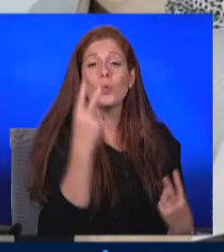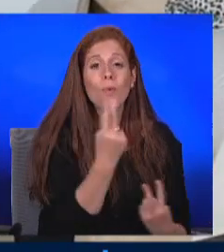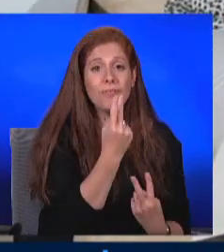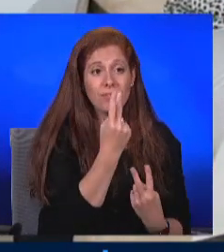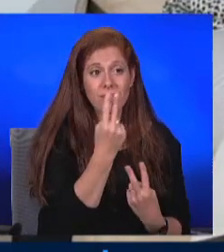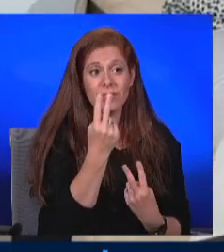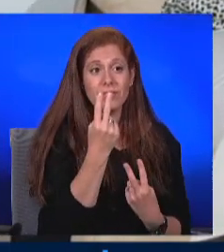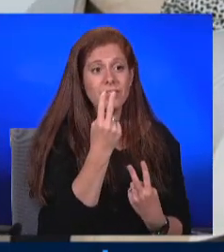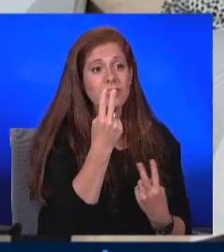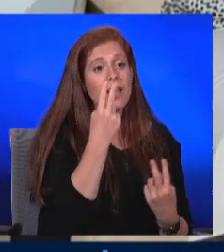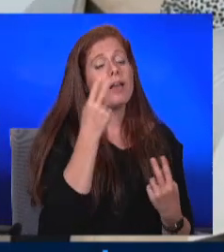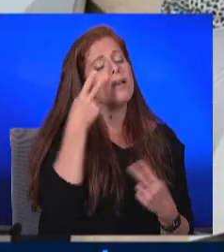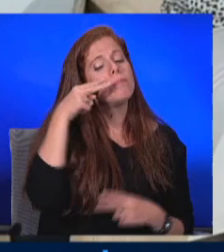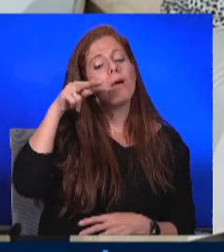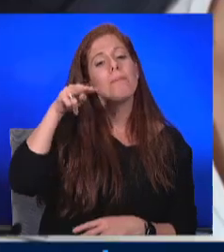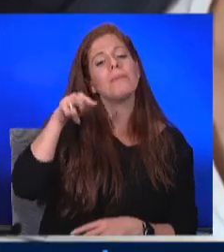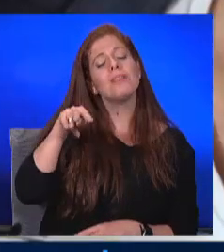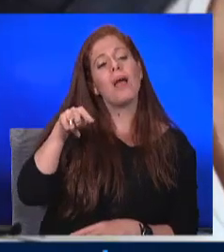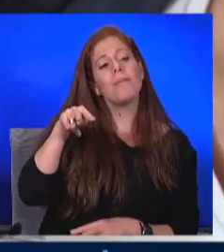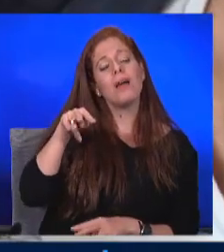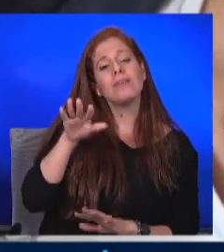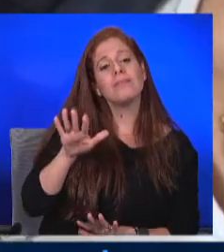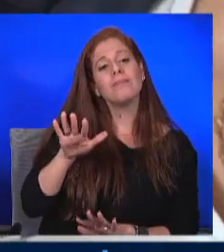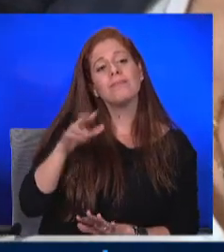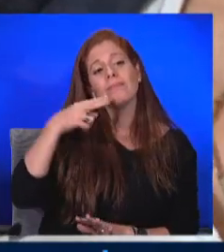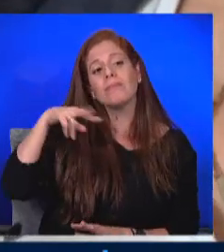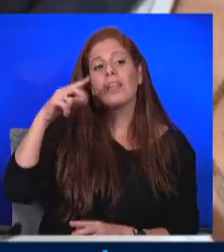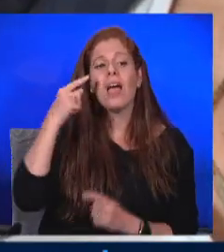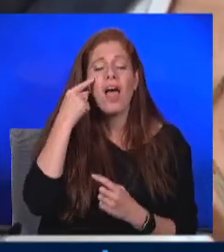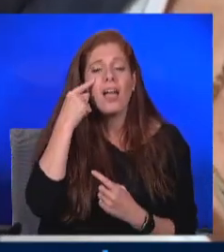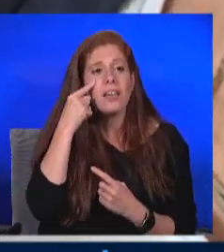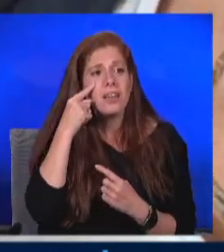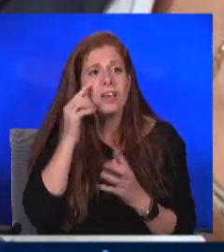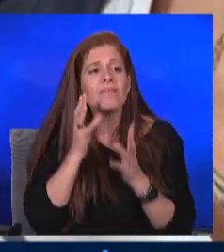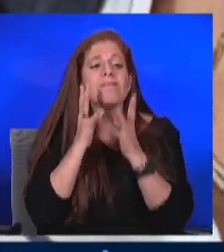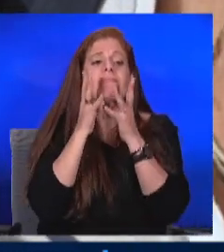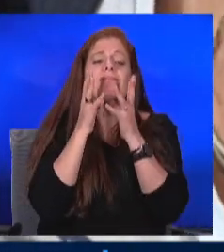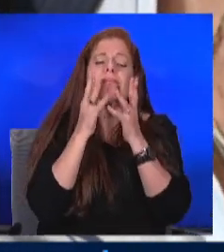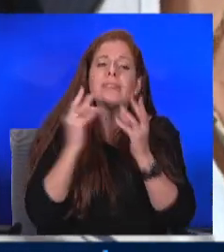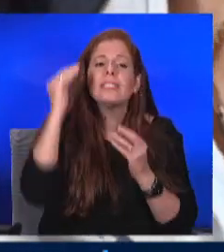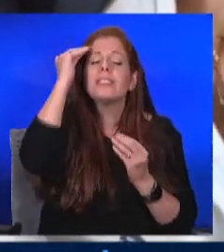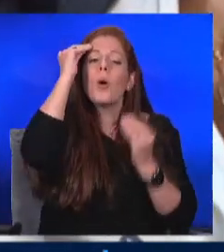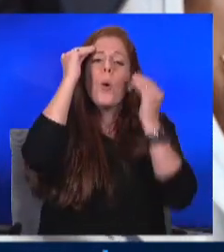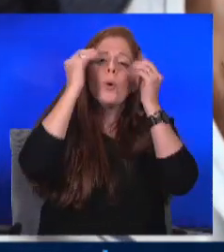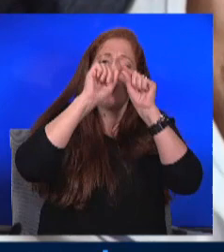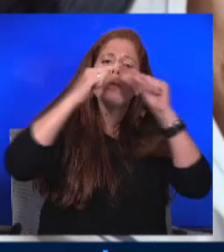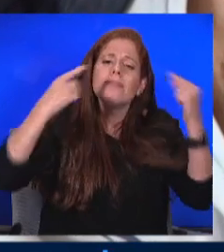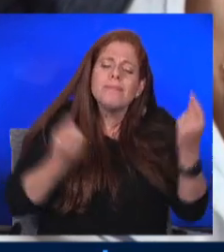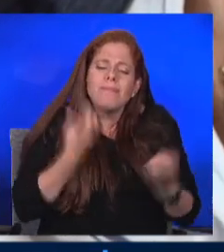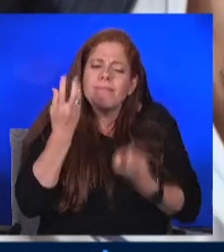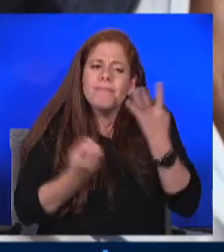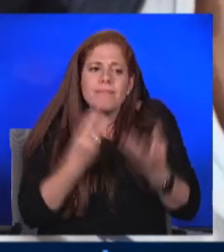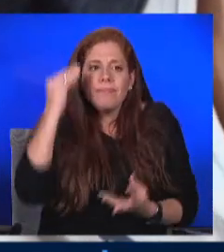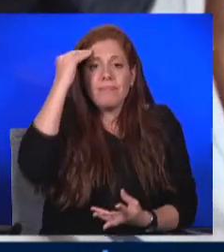שוב מביטה בך מה לקחה, העיניים מתמלאות, צפים עולים בזיכרונות. את איתי